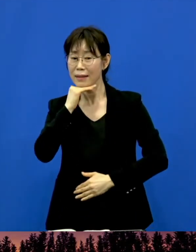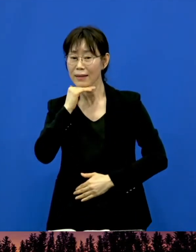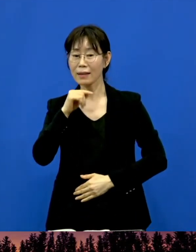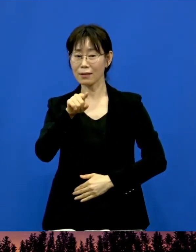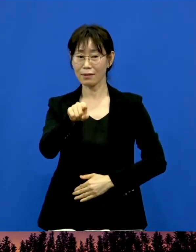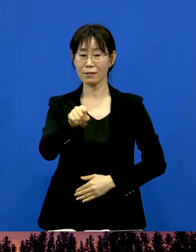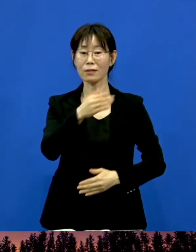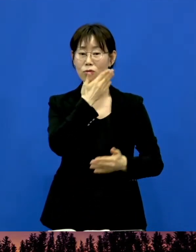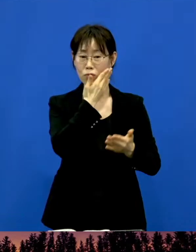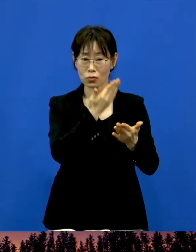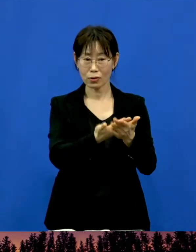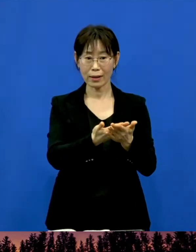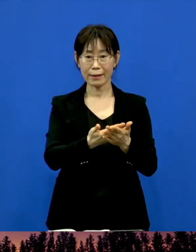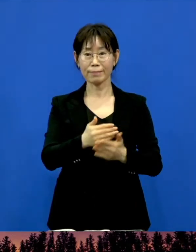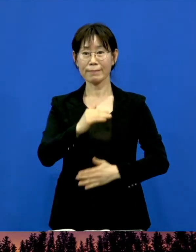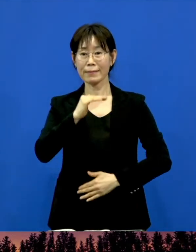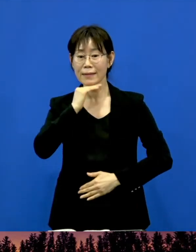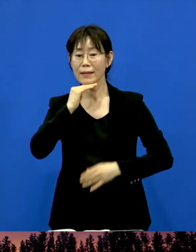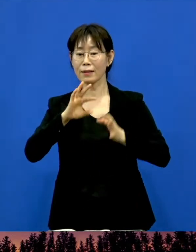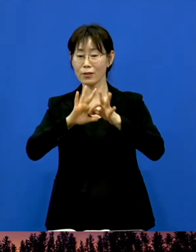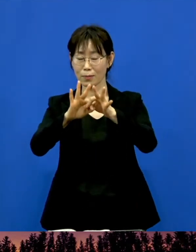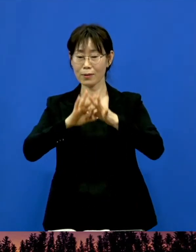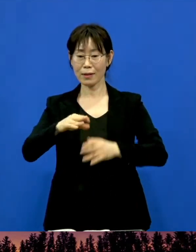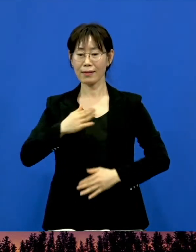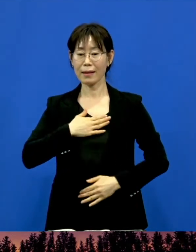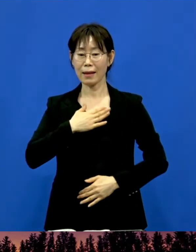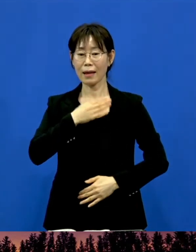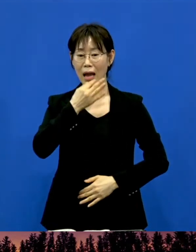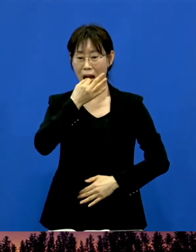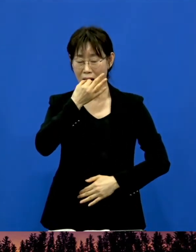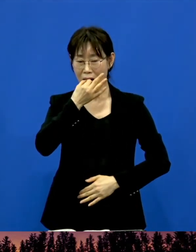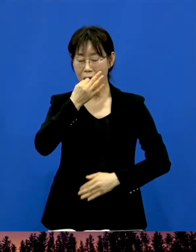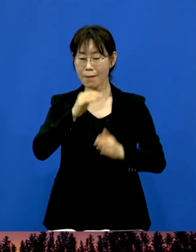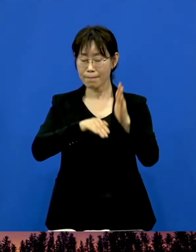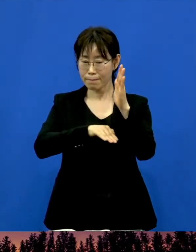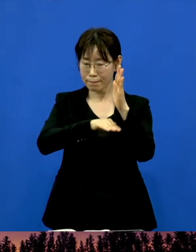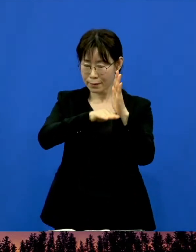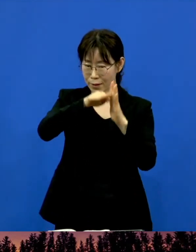기다림을 통해서 뭐예요? 우리의 욕구가 다스려지는 거죠.